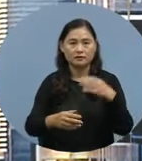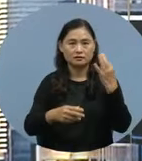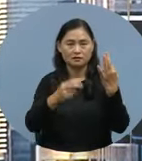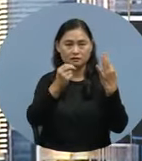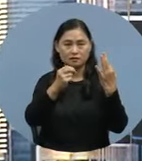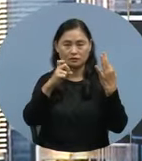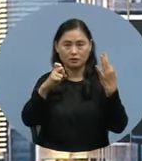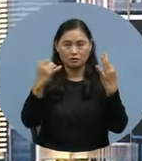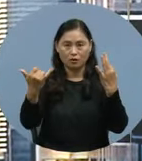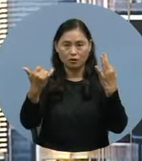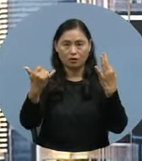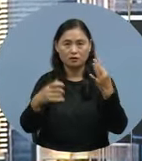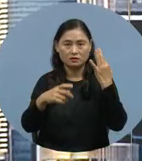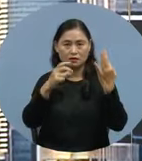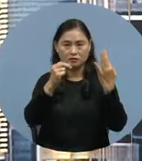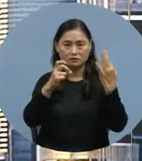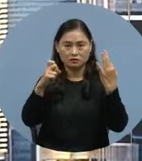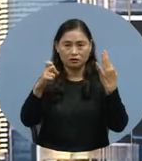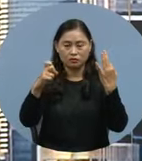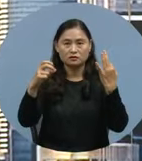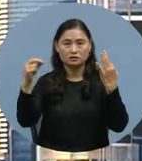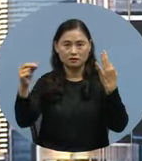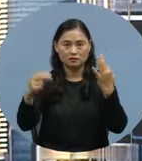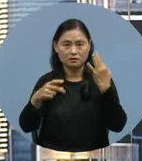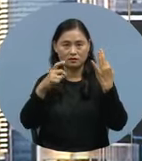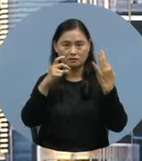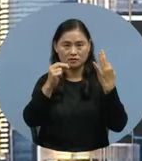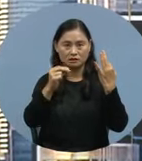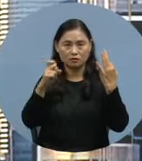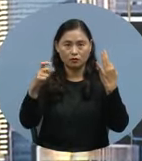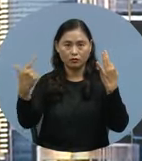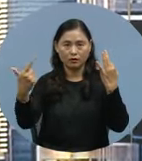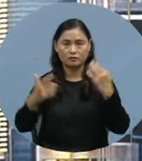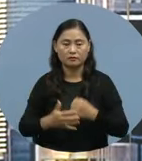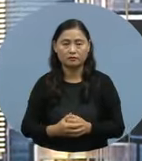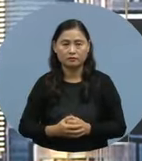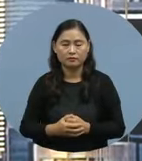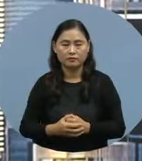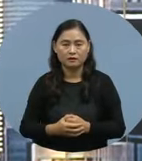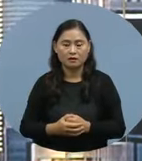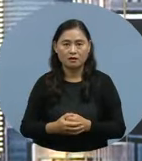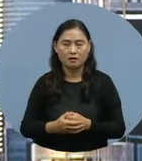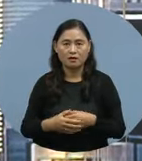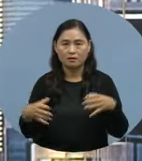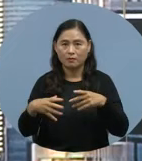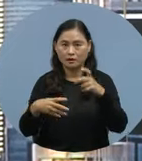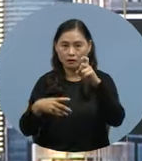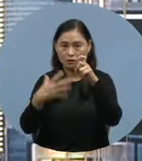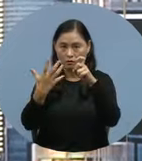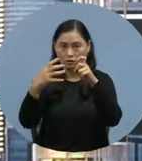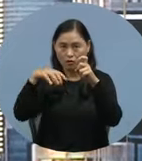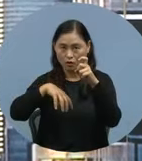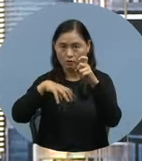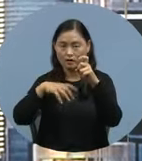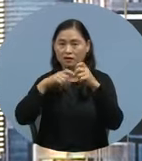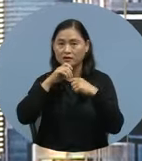3796、3797同埋3798。咁另外咧就係嗰95位個案入邊咧，就